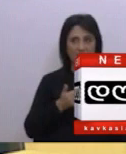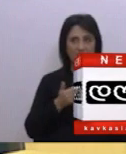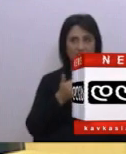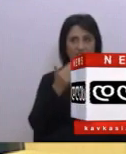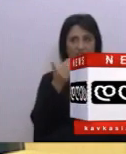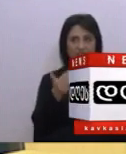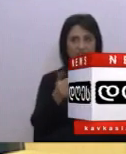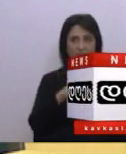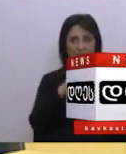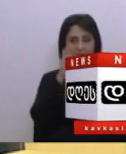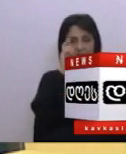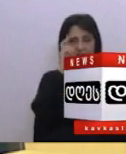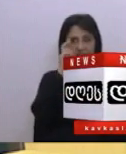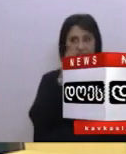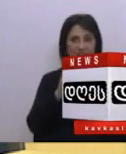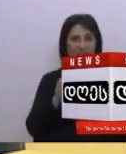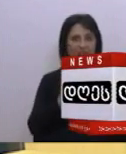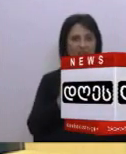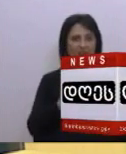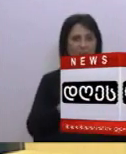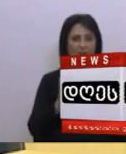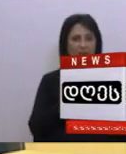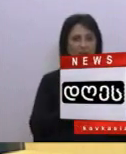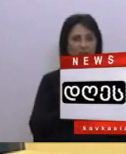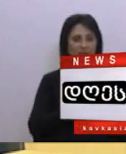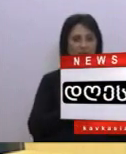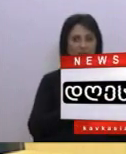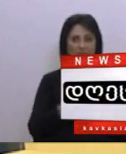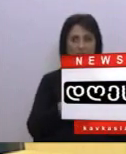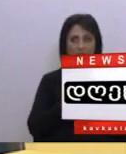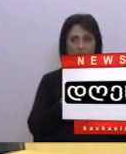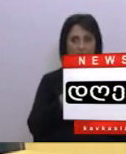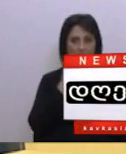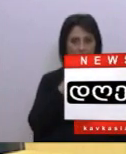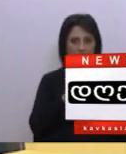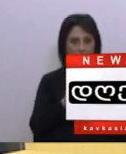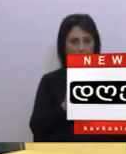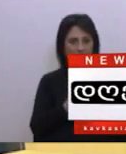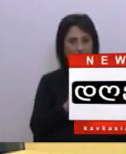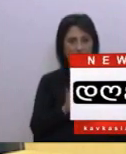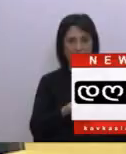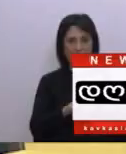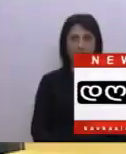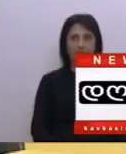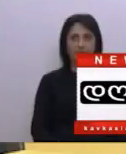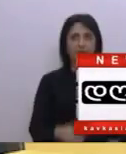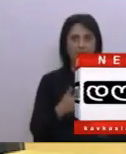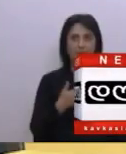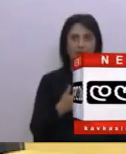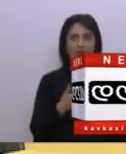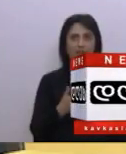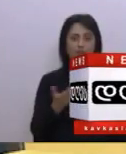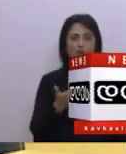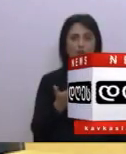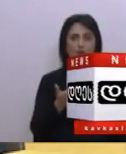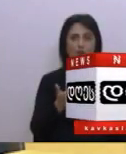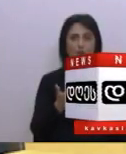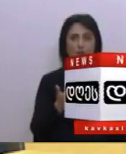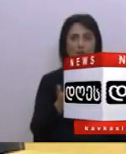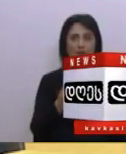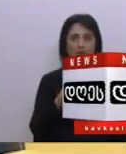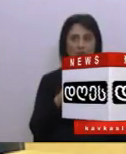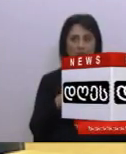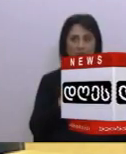tkuie în tavroba, sa araprad miacniavo. Ca n-a tăcut n-a tăcut zrobis, practic, ești în zonă. Romelii ligidanari, ce